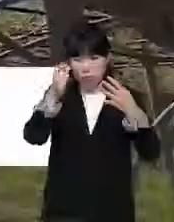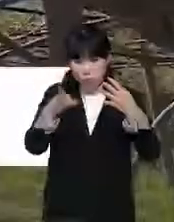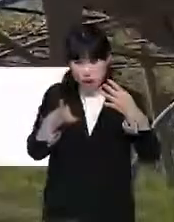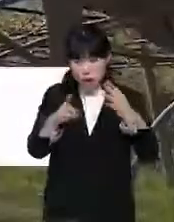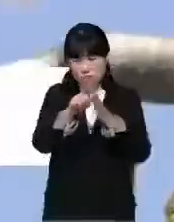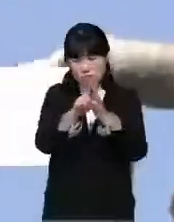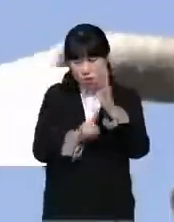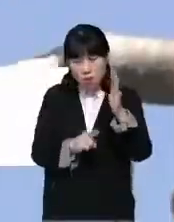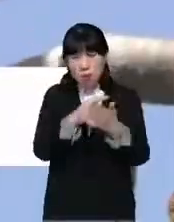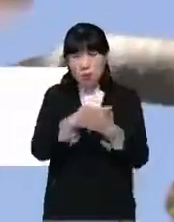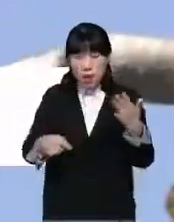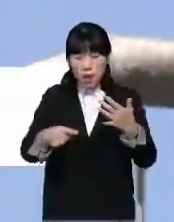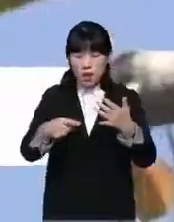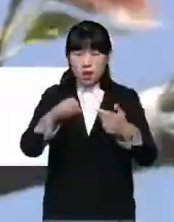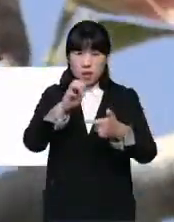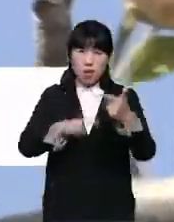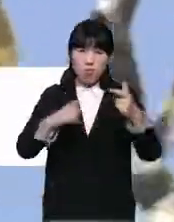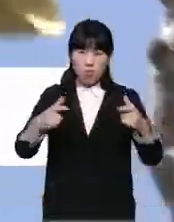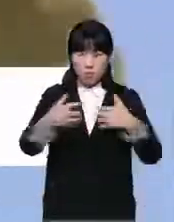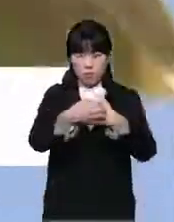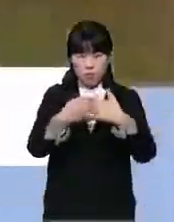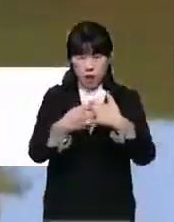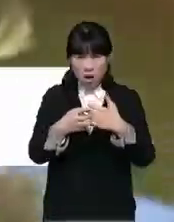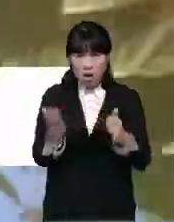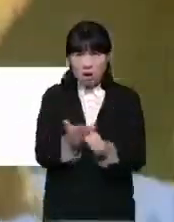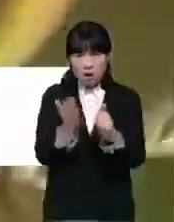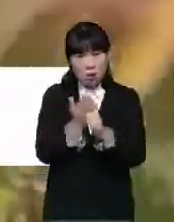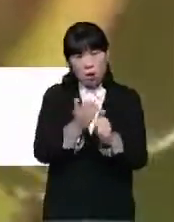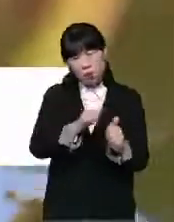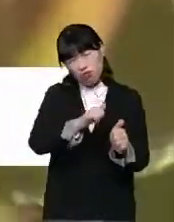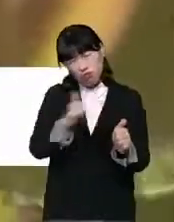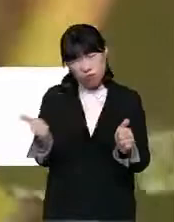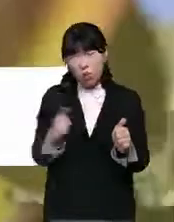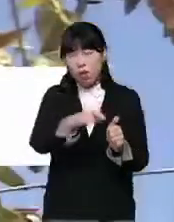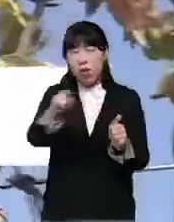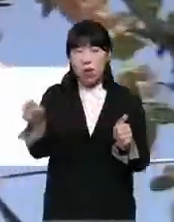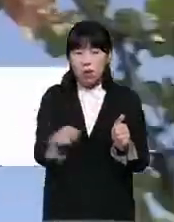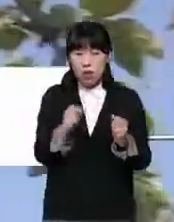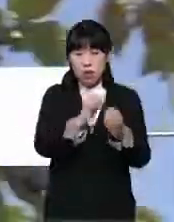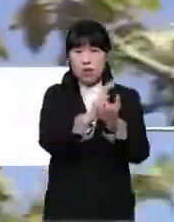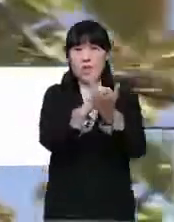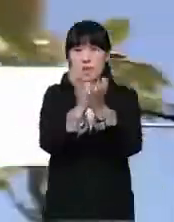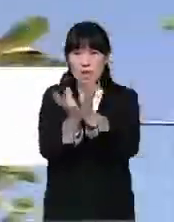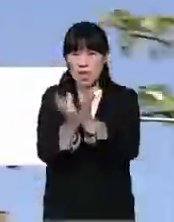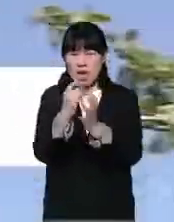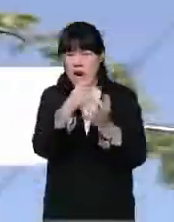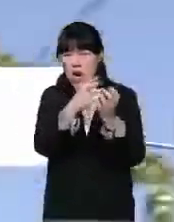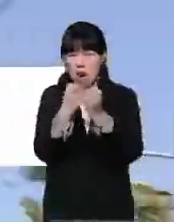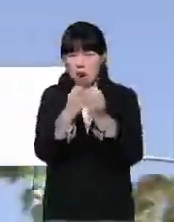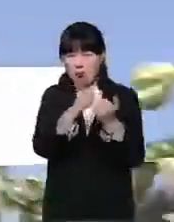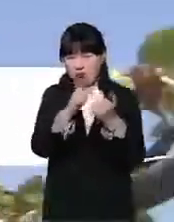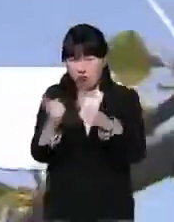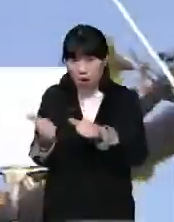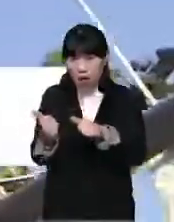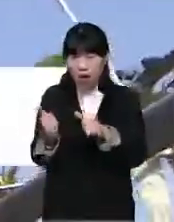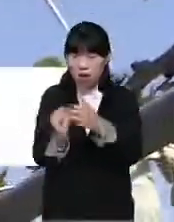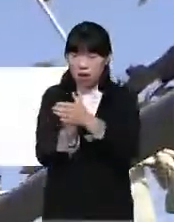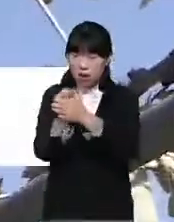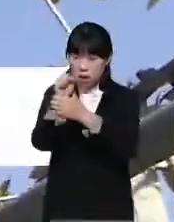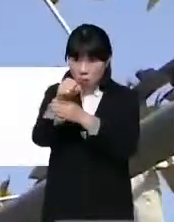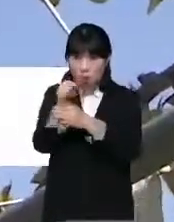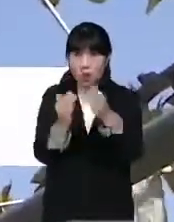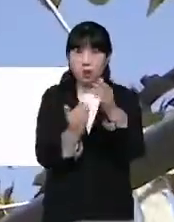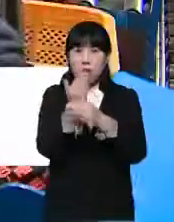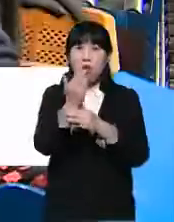피에로 나주 지역 배 농사는 초토화 되다시피 했읍니다 팔짝 피었던 배꽃이 얼어 죽어 열매를 맺지 못하면서